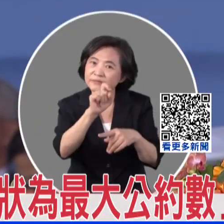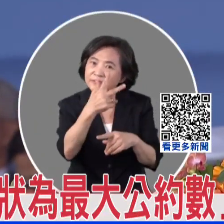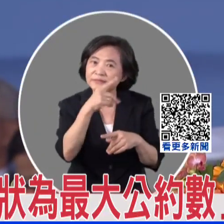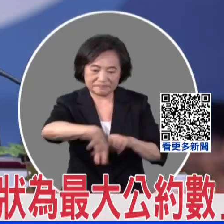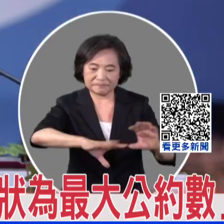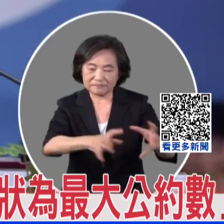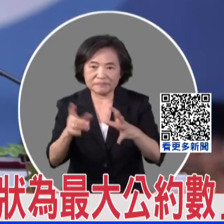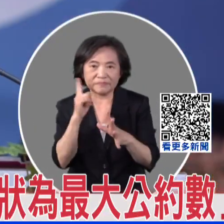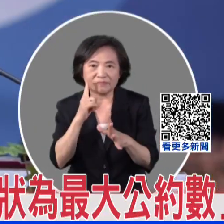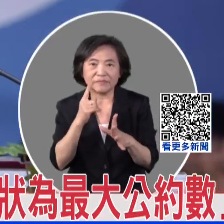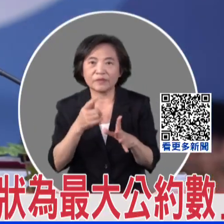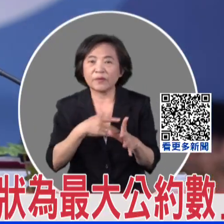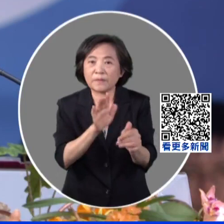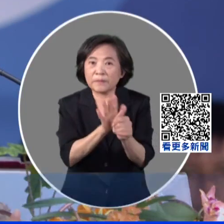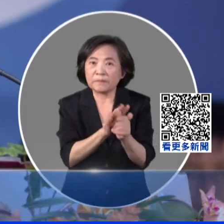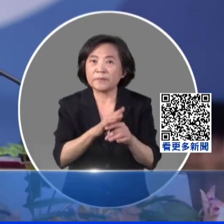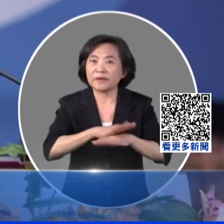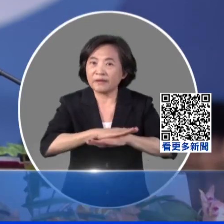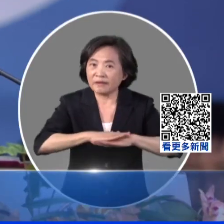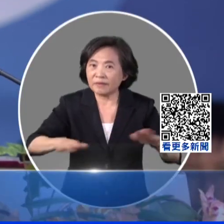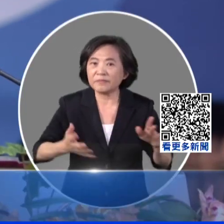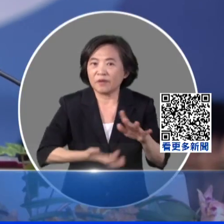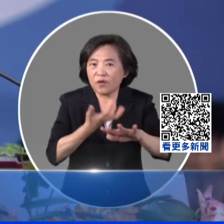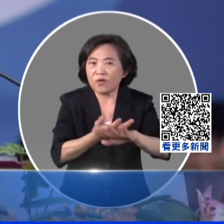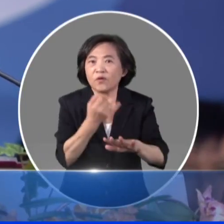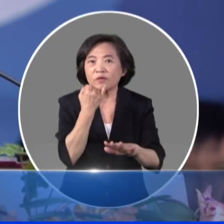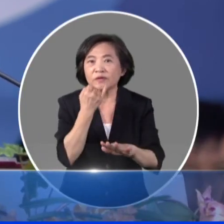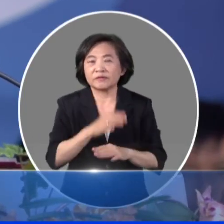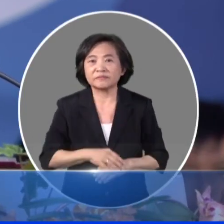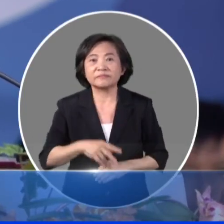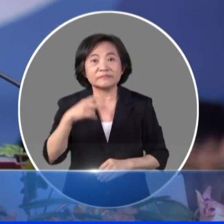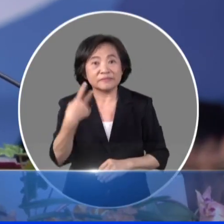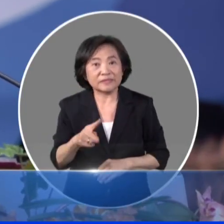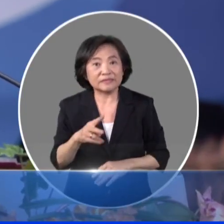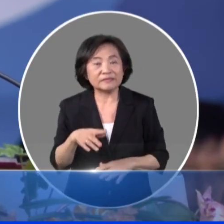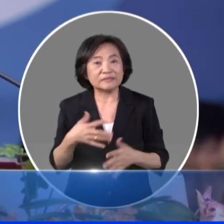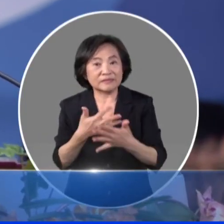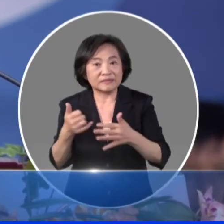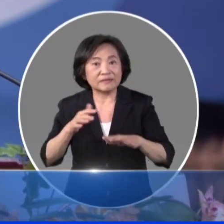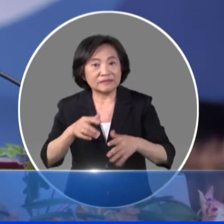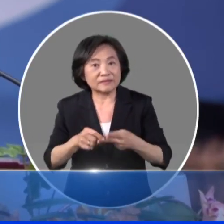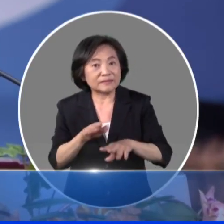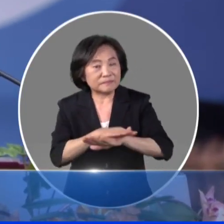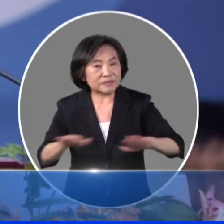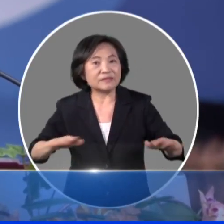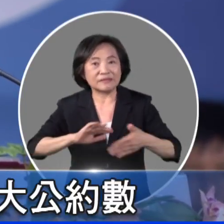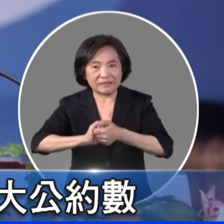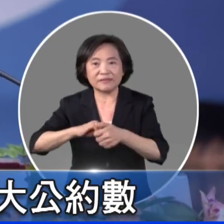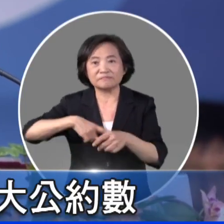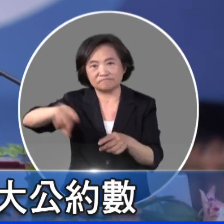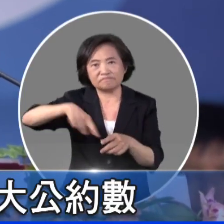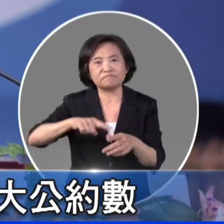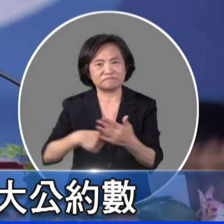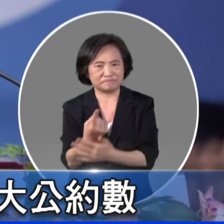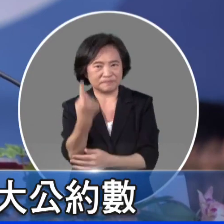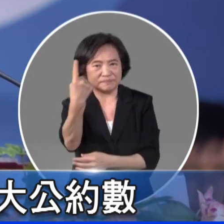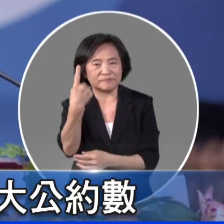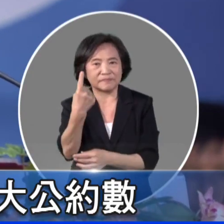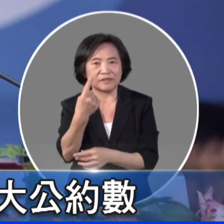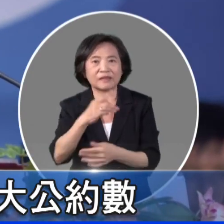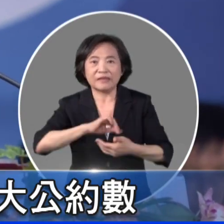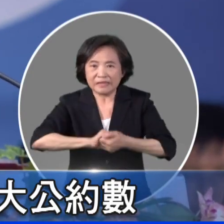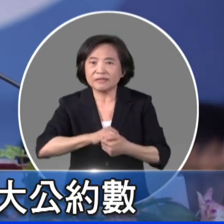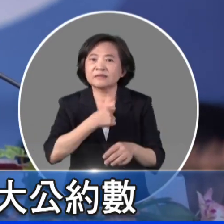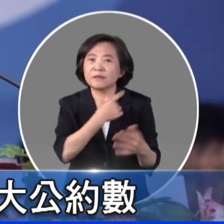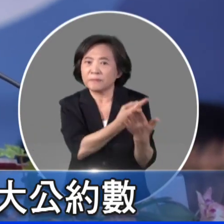大公约数。 我再一次强调，和平是两岸唯一的选项，以维持现状作为各方的最大